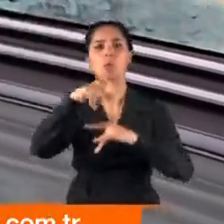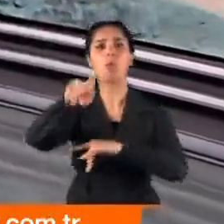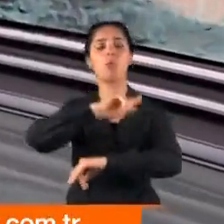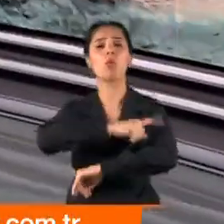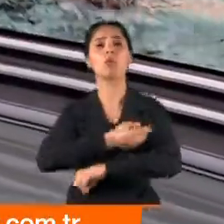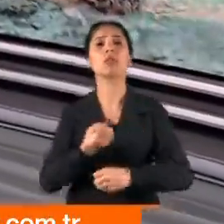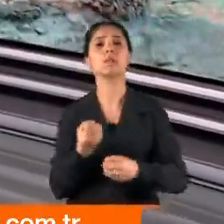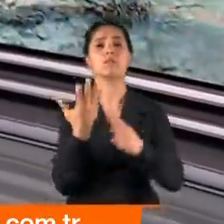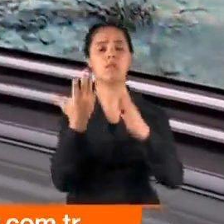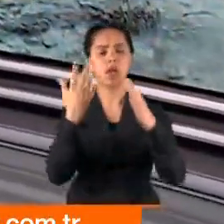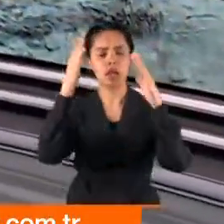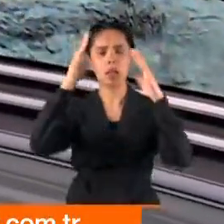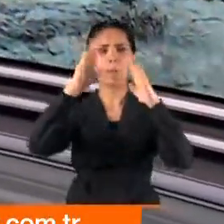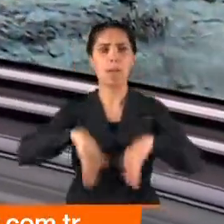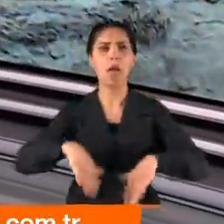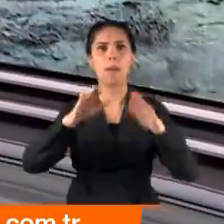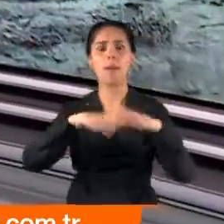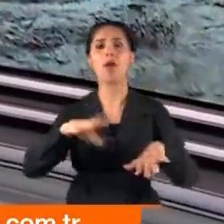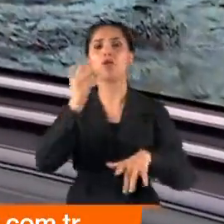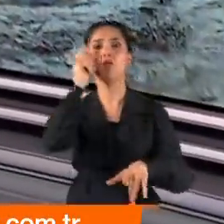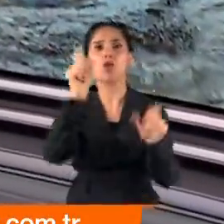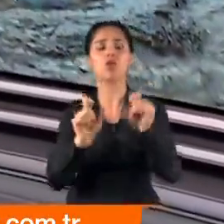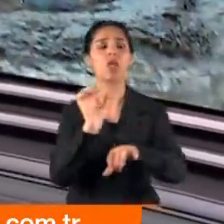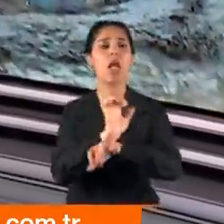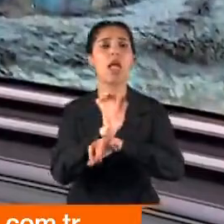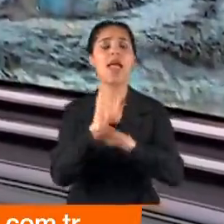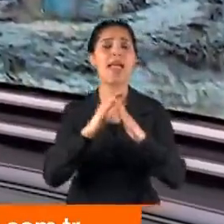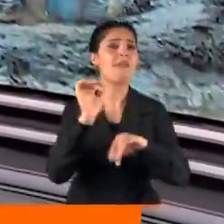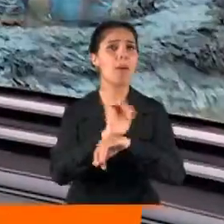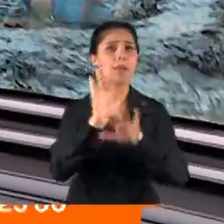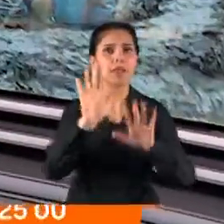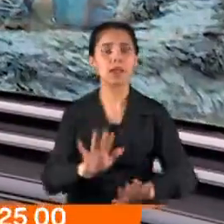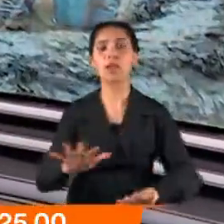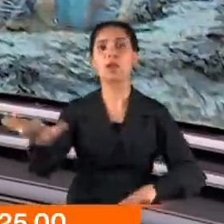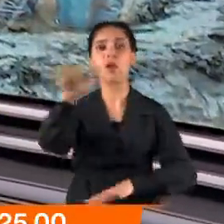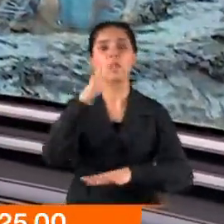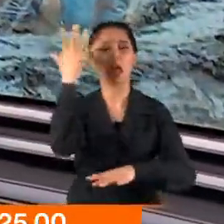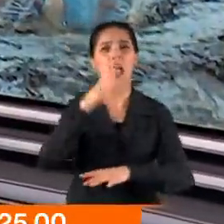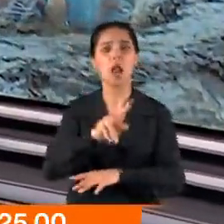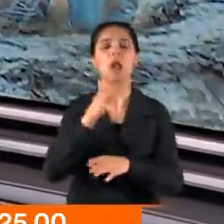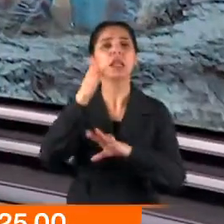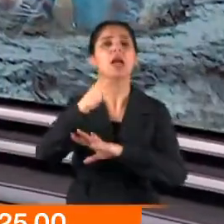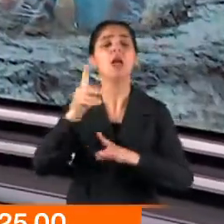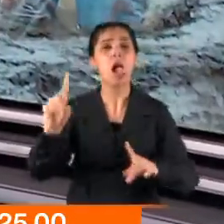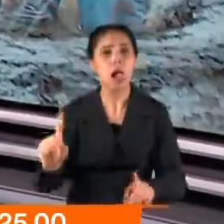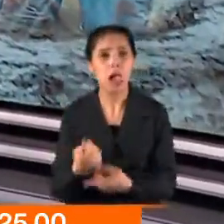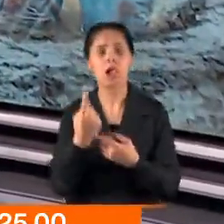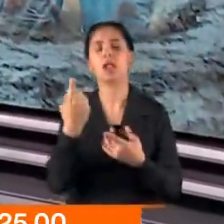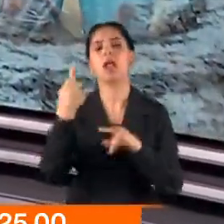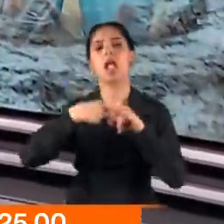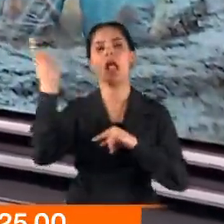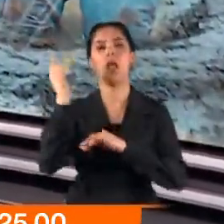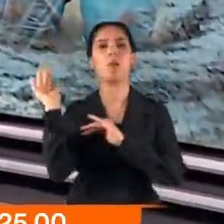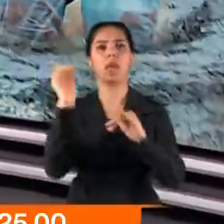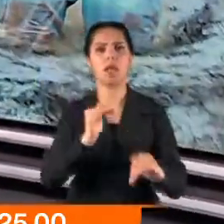gücüne karşı koyamadı ve yıkıldı. Onlarca kişi evlerinde mahsur kaldı. Onlara karadan ulaşabilmek mümkün olmadığı için devreye helikopterler